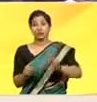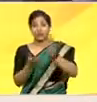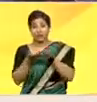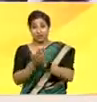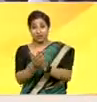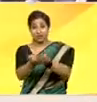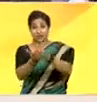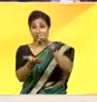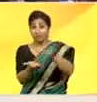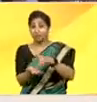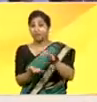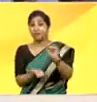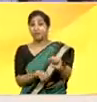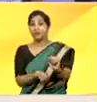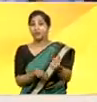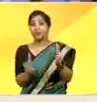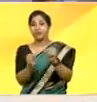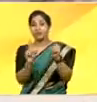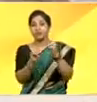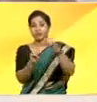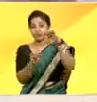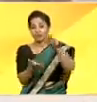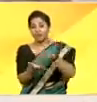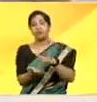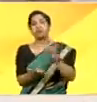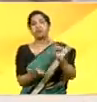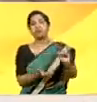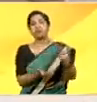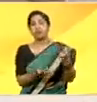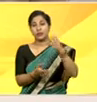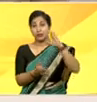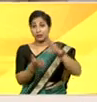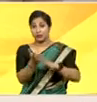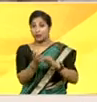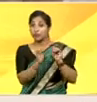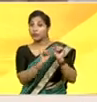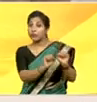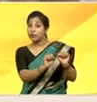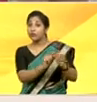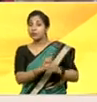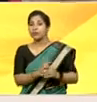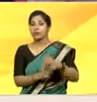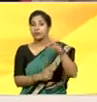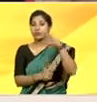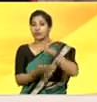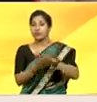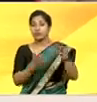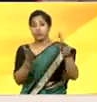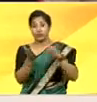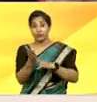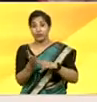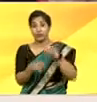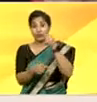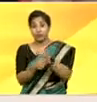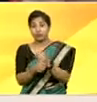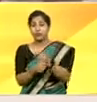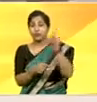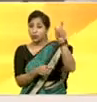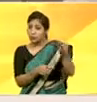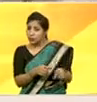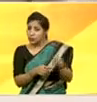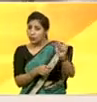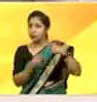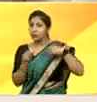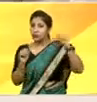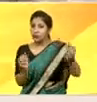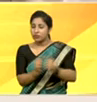में आंध्र प्रदेश के मुख्यमंत्री चंद्रबाबू नायडू गारू के साथ मुझे